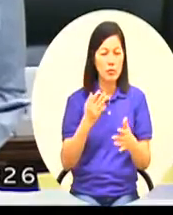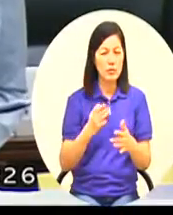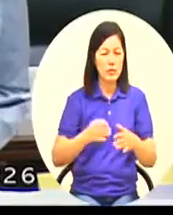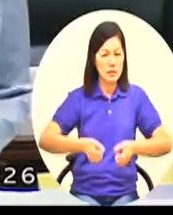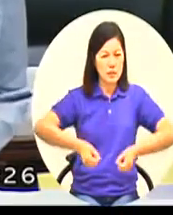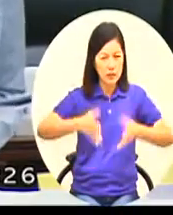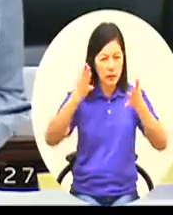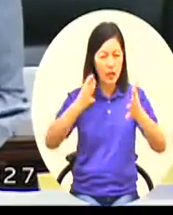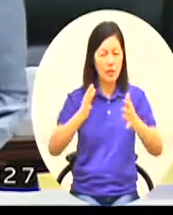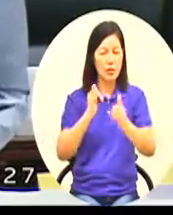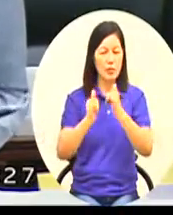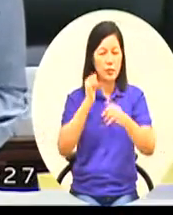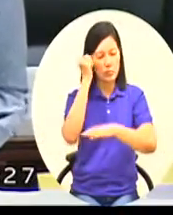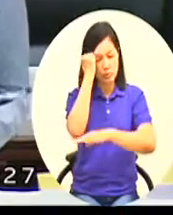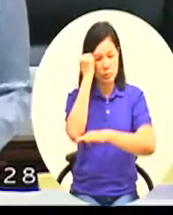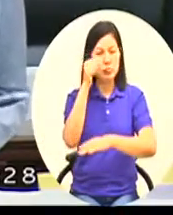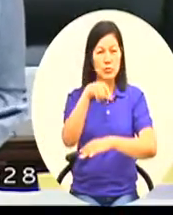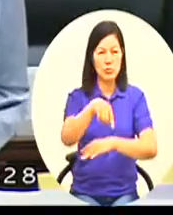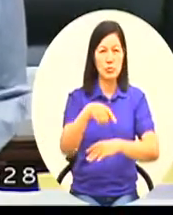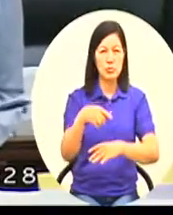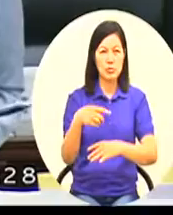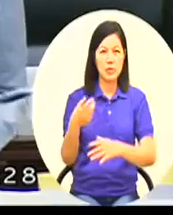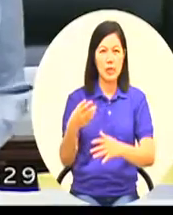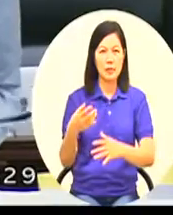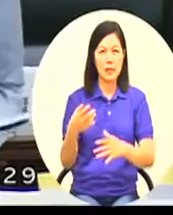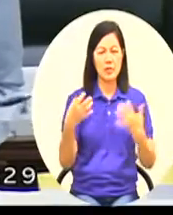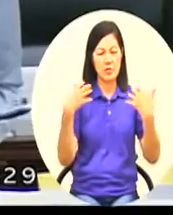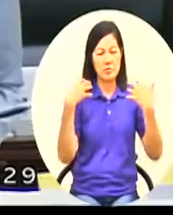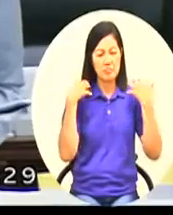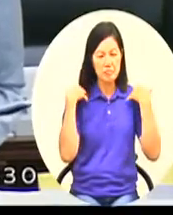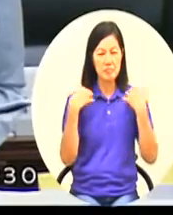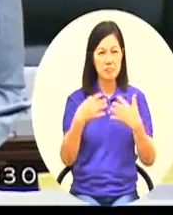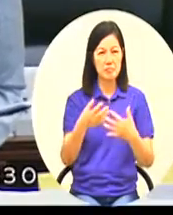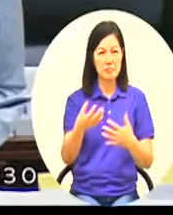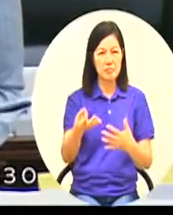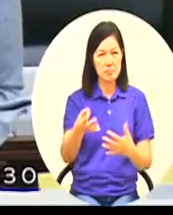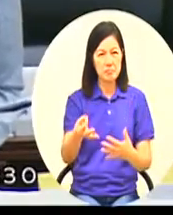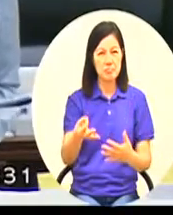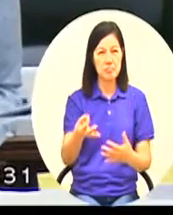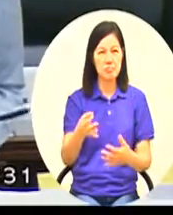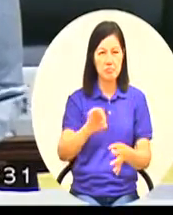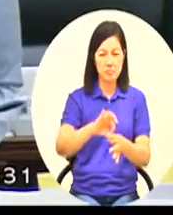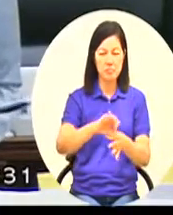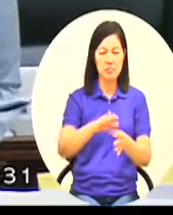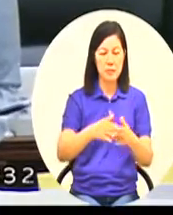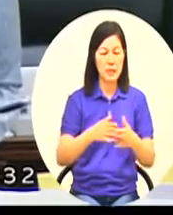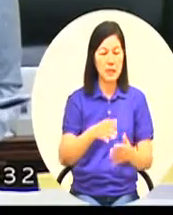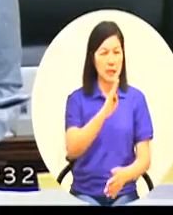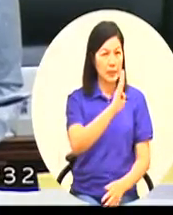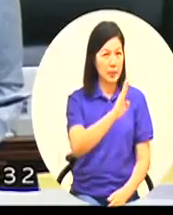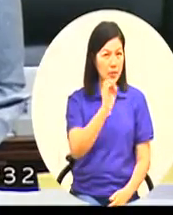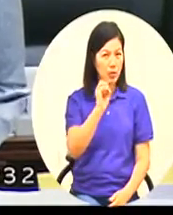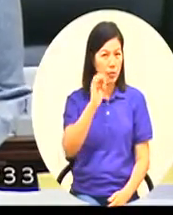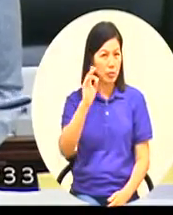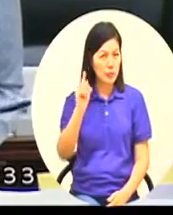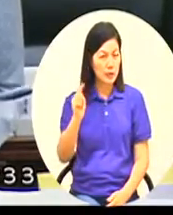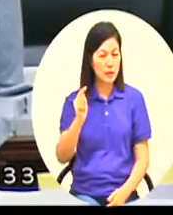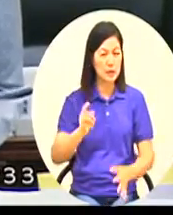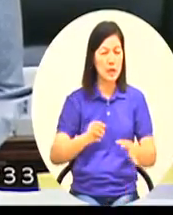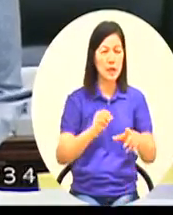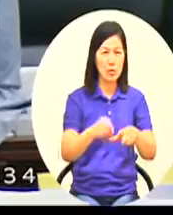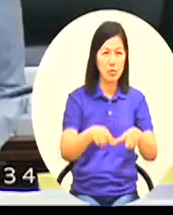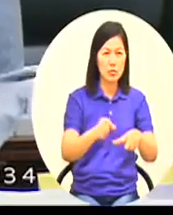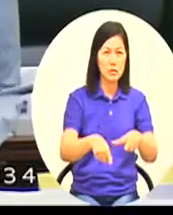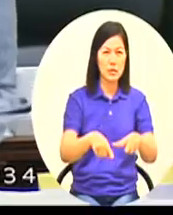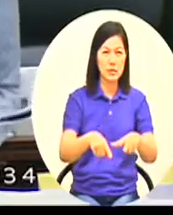身上。那我想请问蔡局长，你认为这一块是合理的吗？又或者一个 BOT 的厂商，如果这样